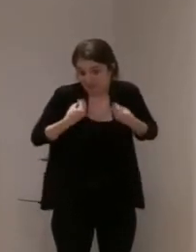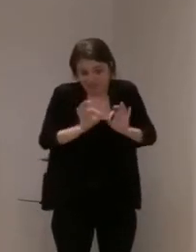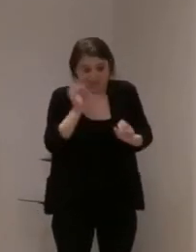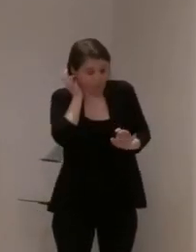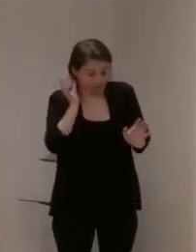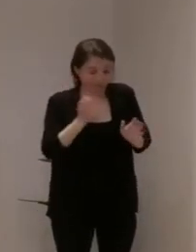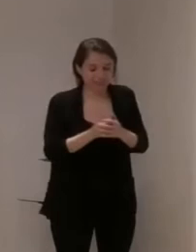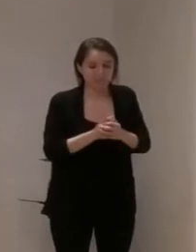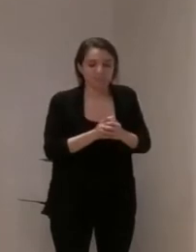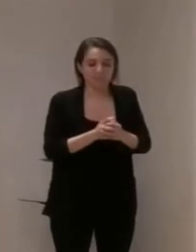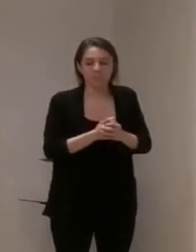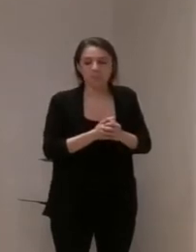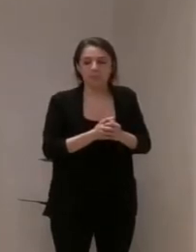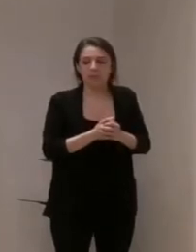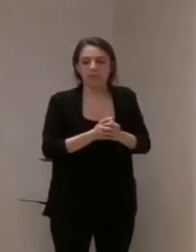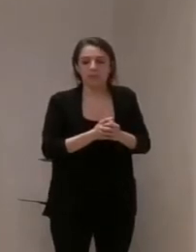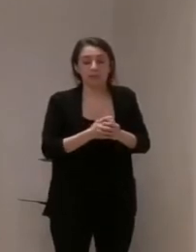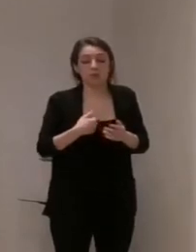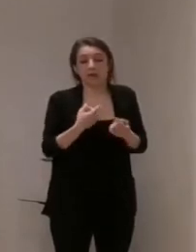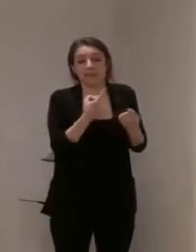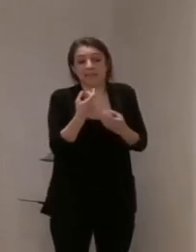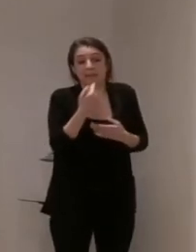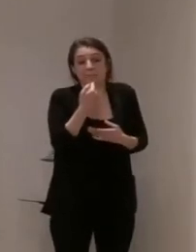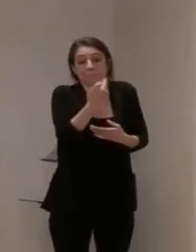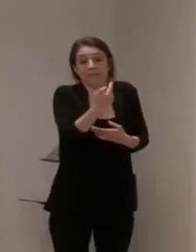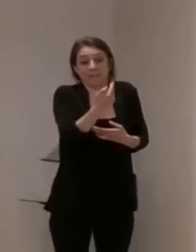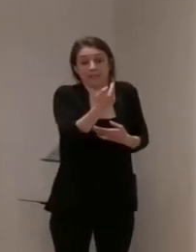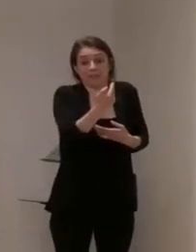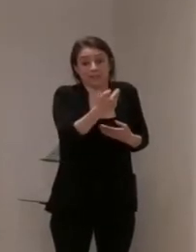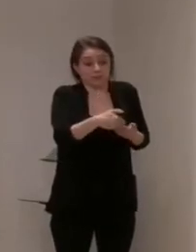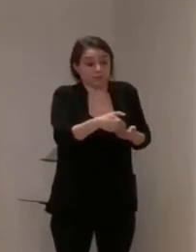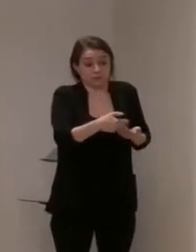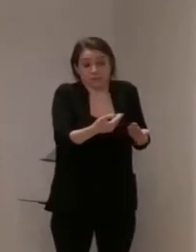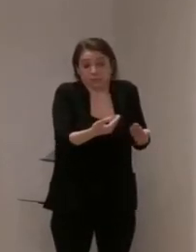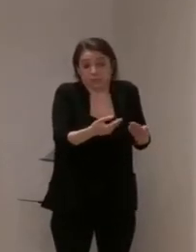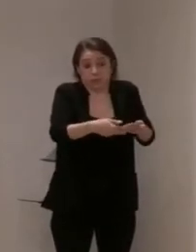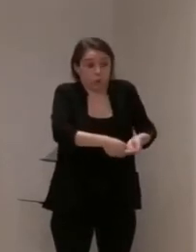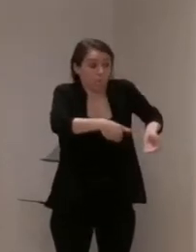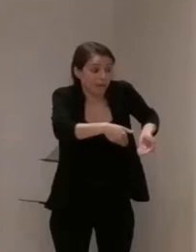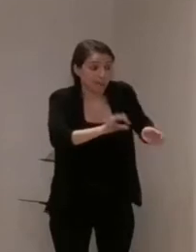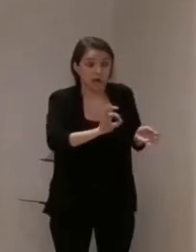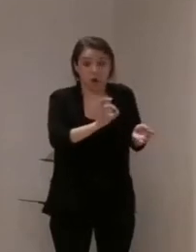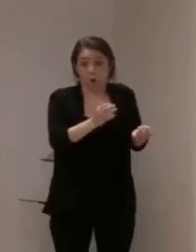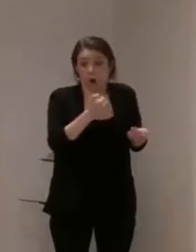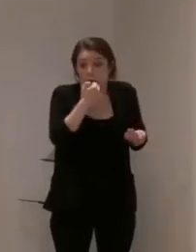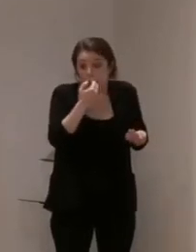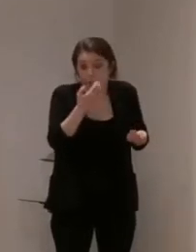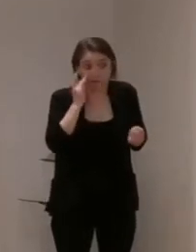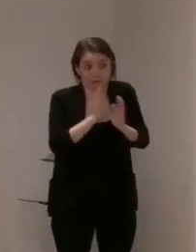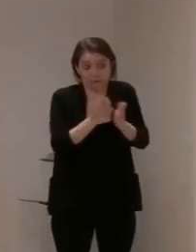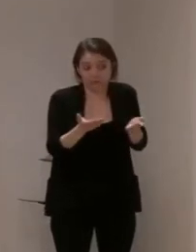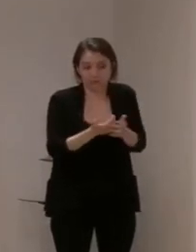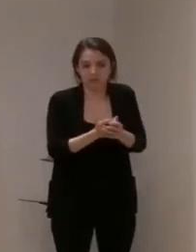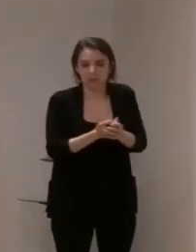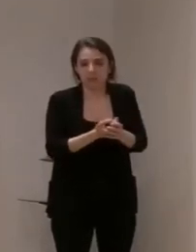Què passava? Doncs que clar, havies de demanar que et donessin la compresa, no? Doncs bé,